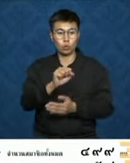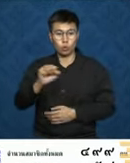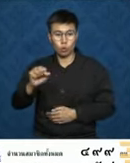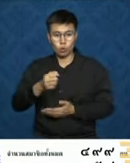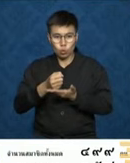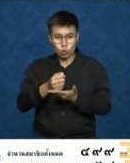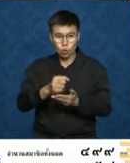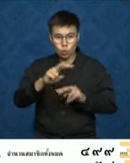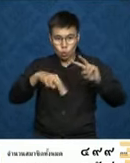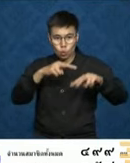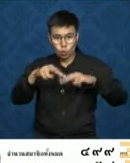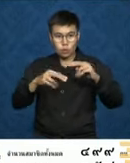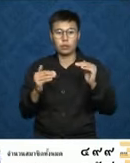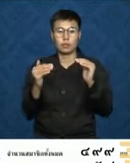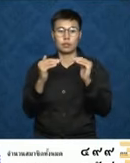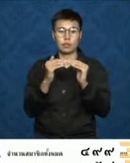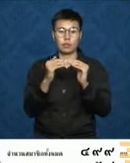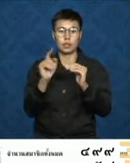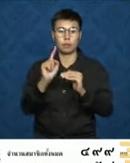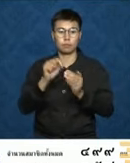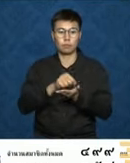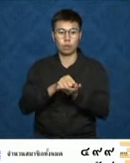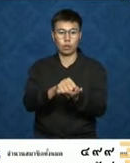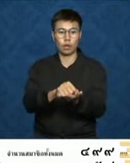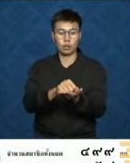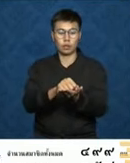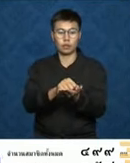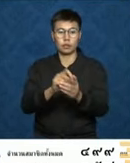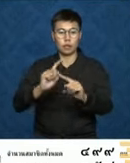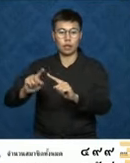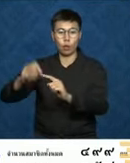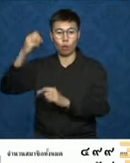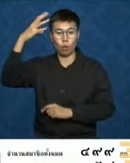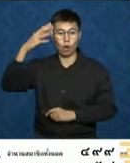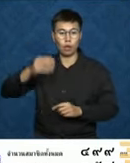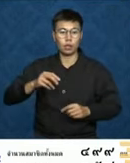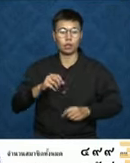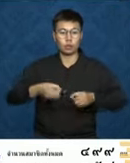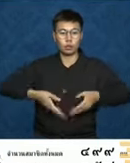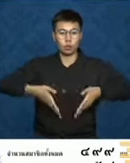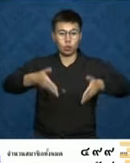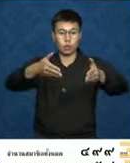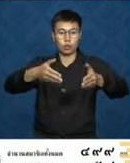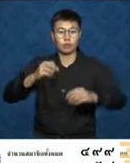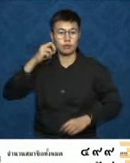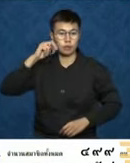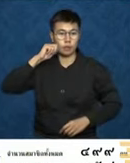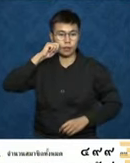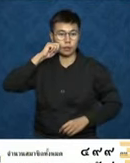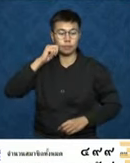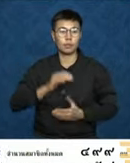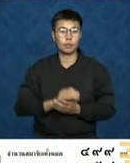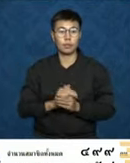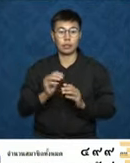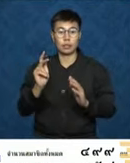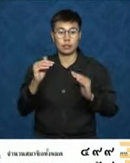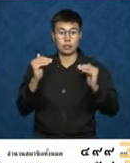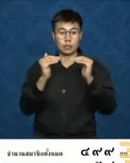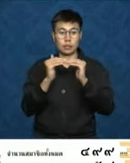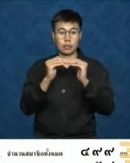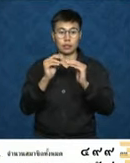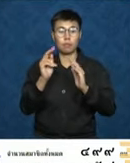กรณีเรื่องสิทธิประโยชน์ในการเข้าถึงบริการสาธารณะไฟฟ้าถนนประปาอันนี้เป็นสิทธิตามรัฐธรรมนูญมาตรา